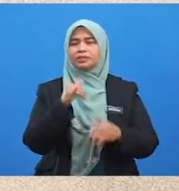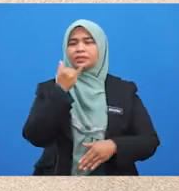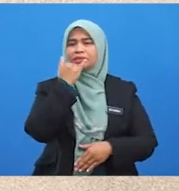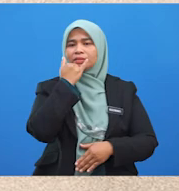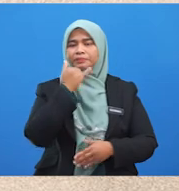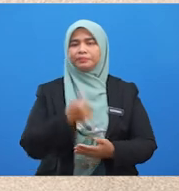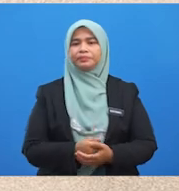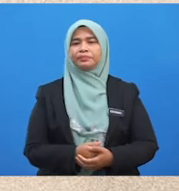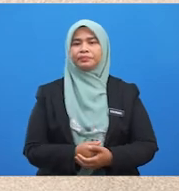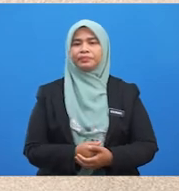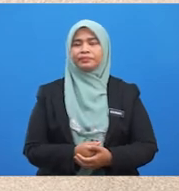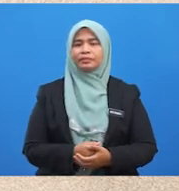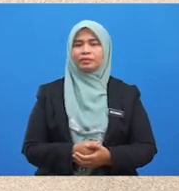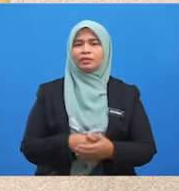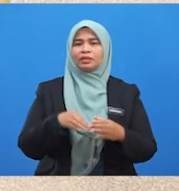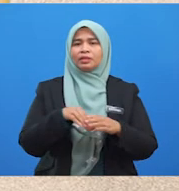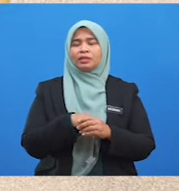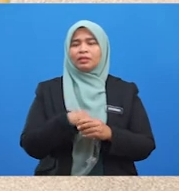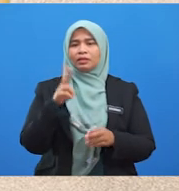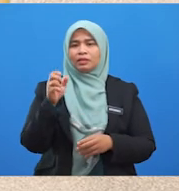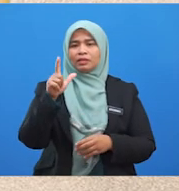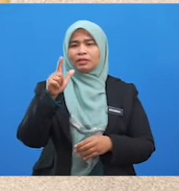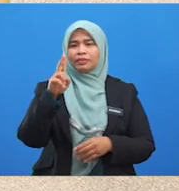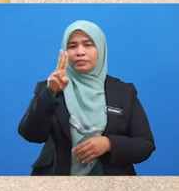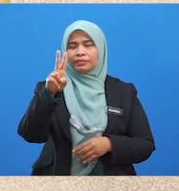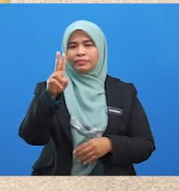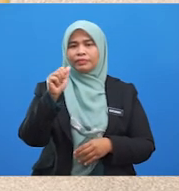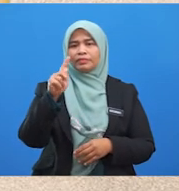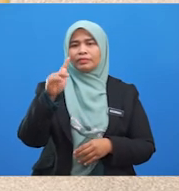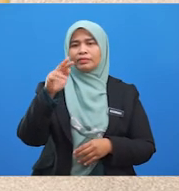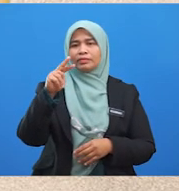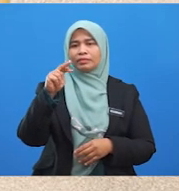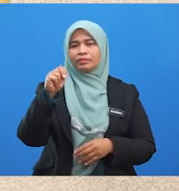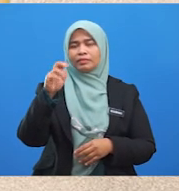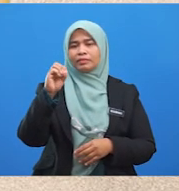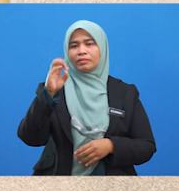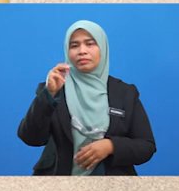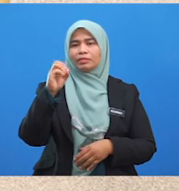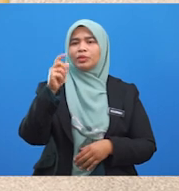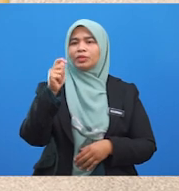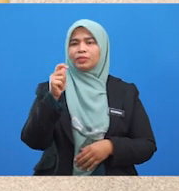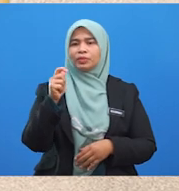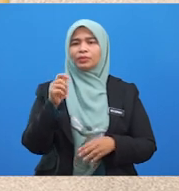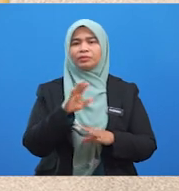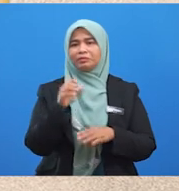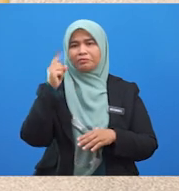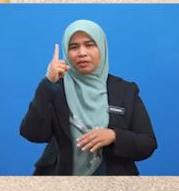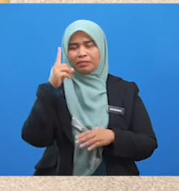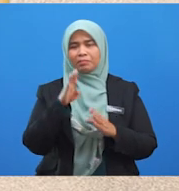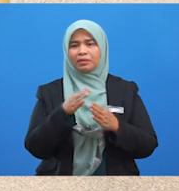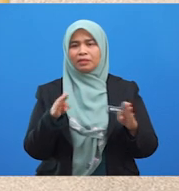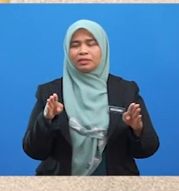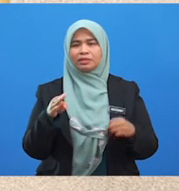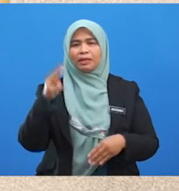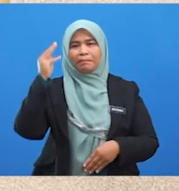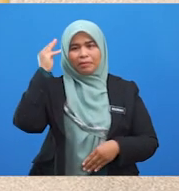Dalam kes kedua, Akinomoto yang tidak fasih berbahasa Melayu dituduh telah mencuri beruk